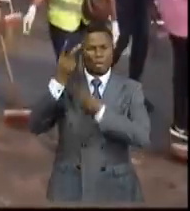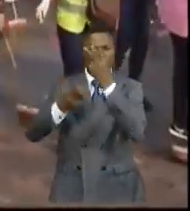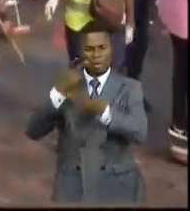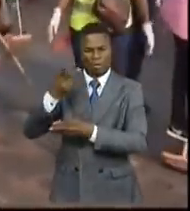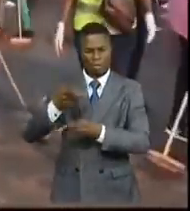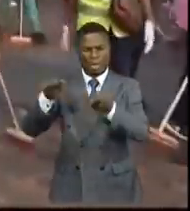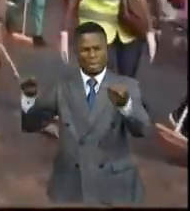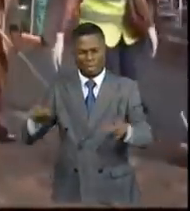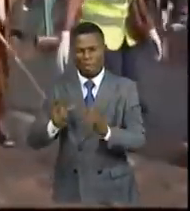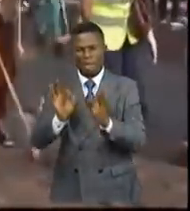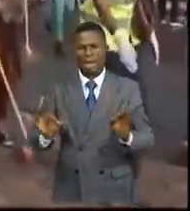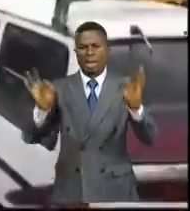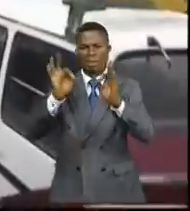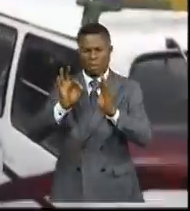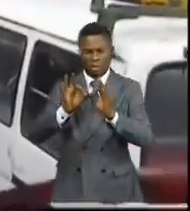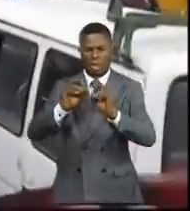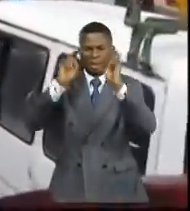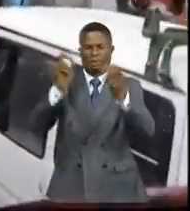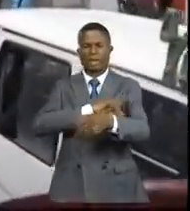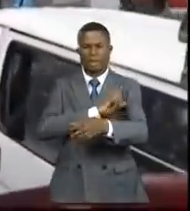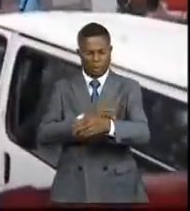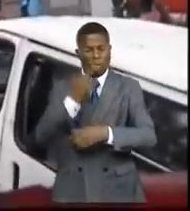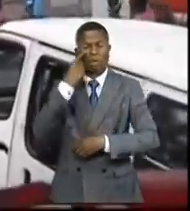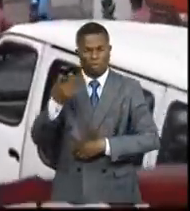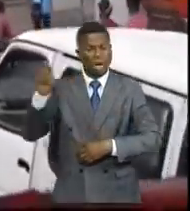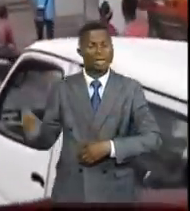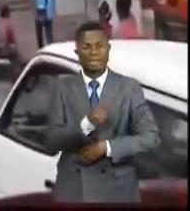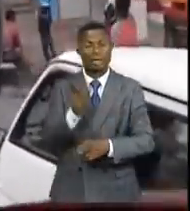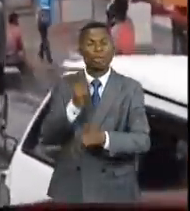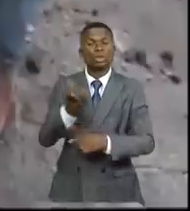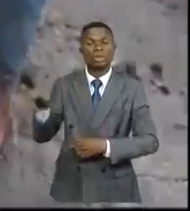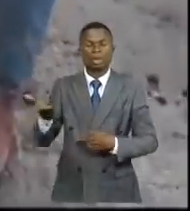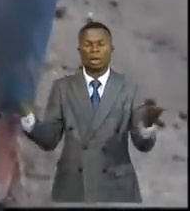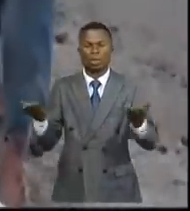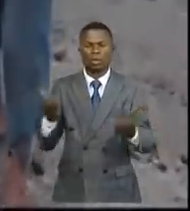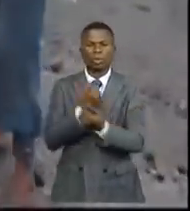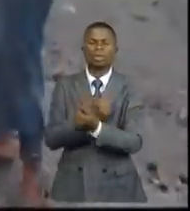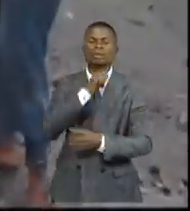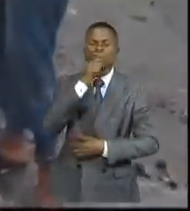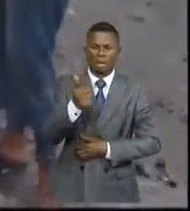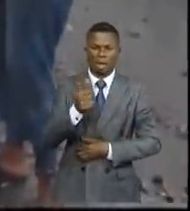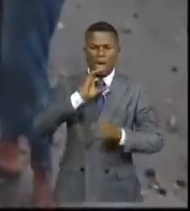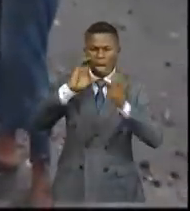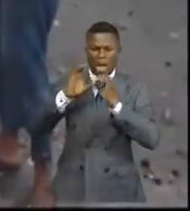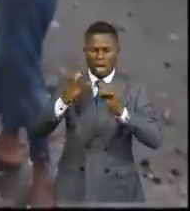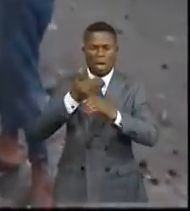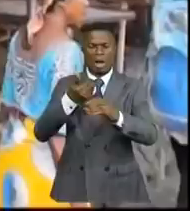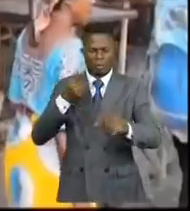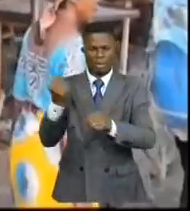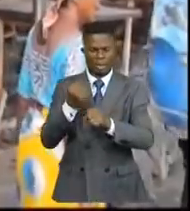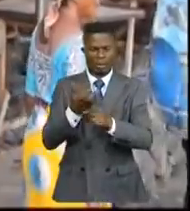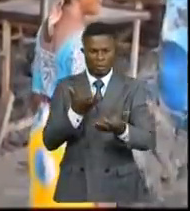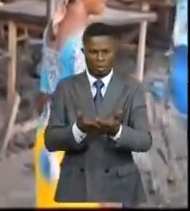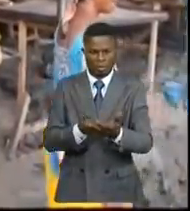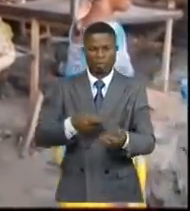points stratégiques de la ville de Goma pour veiller à l'effectivité du salongo tel qu'annoncé dans son communiqué qui a précédé ses travaux. Au